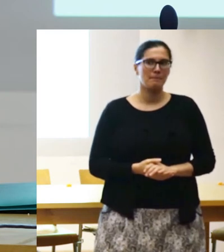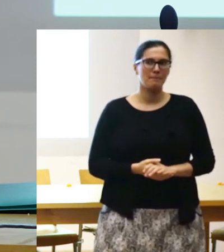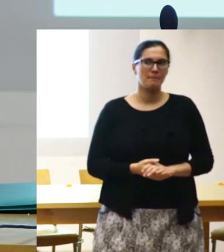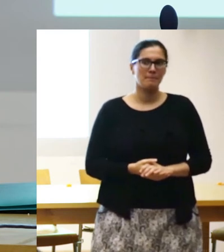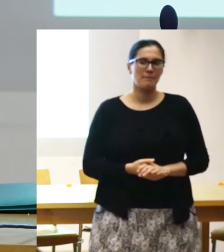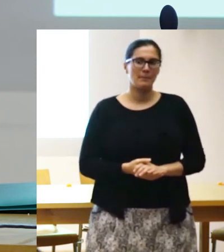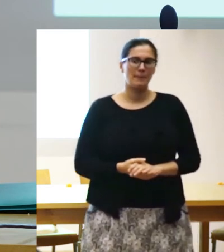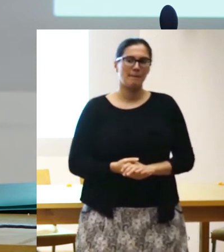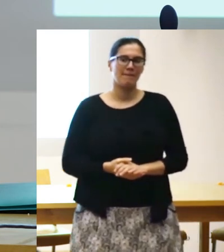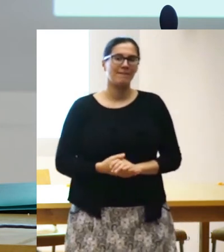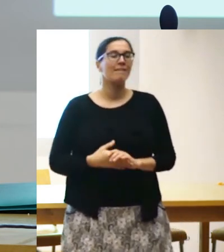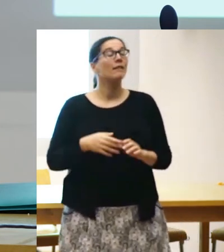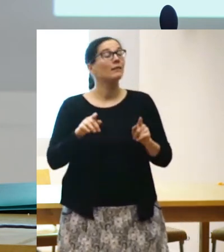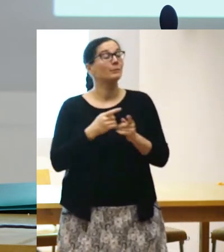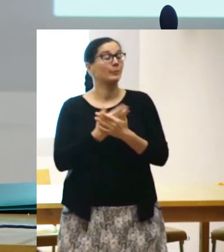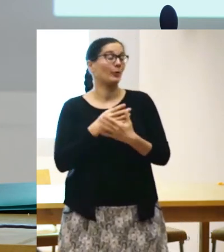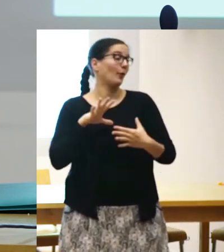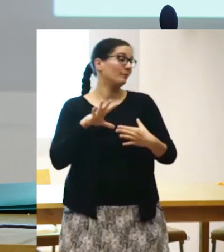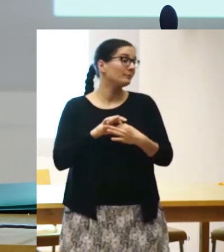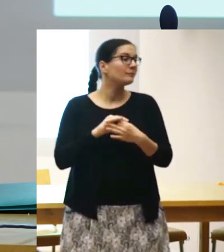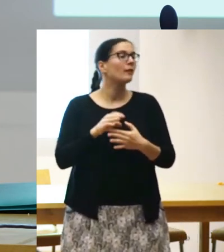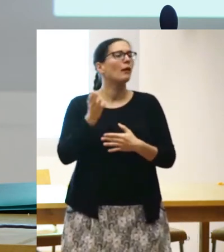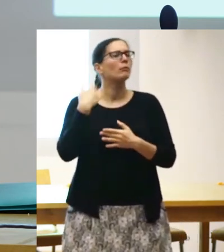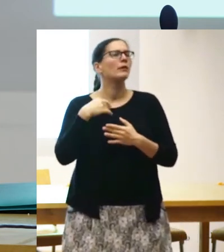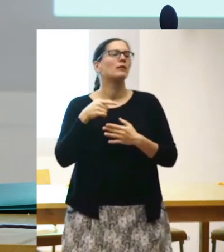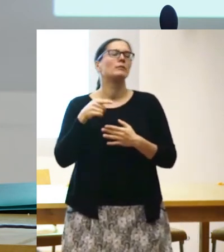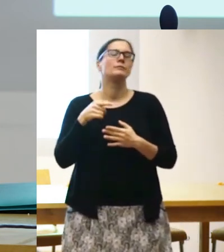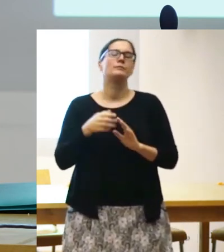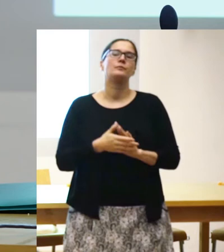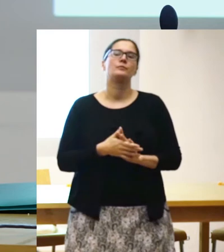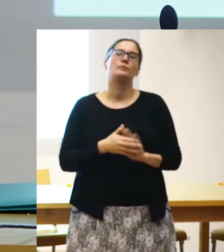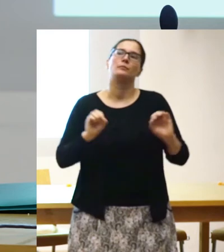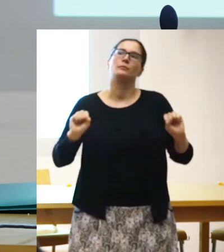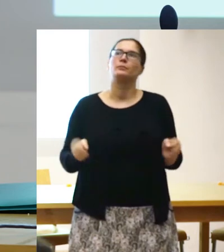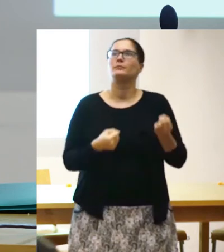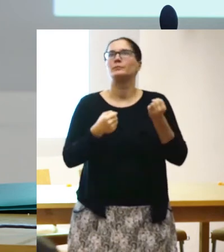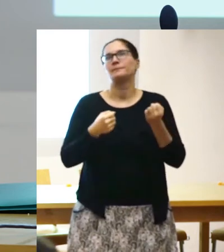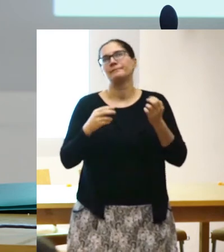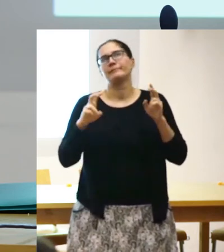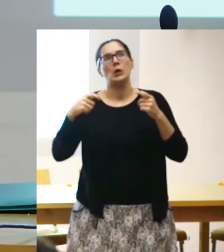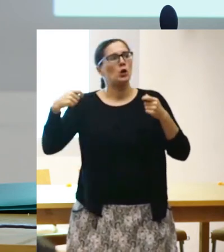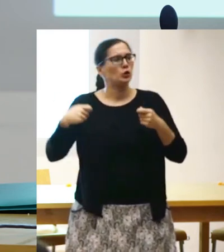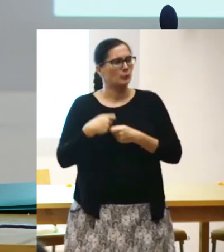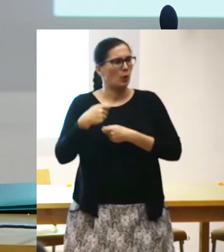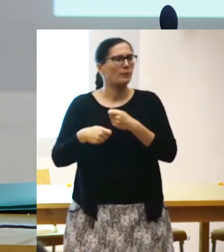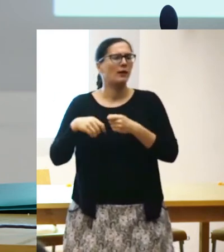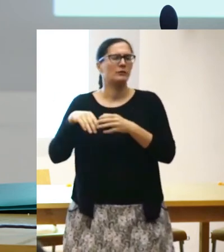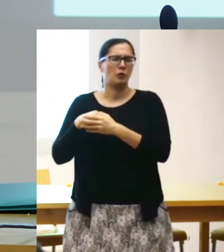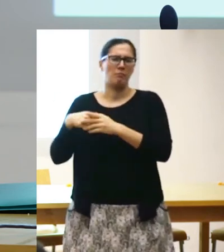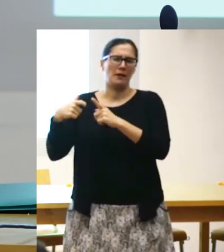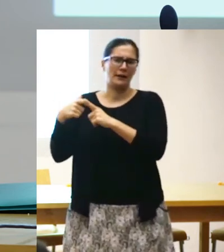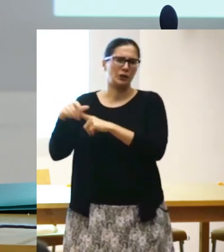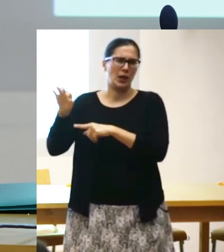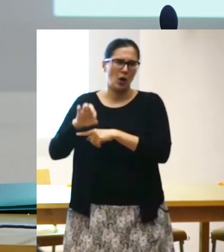jsme vlastně iniciovali takovou věc, že ve spolupráci s Kateřinou Olivovou